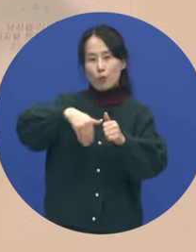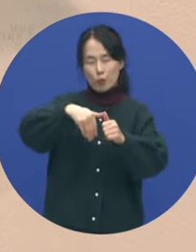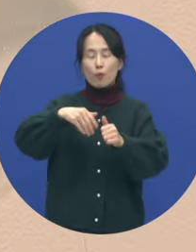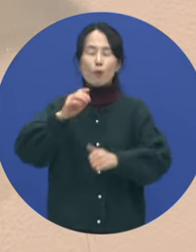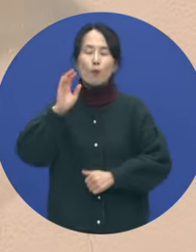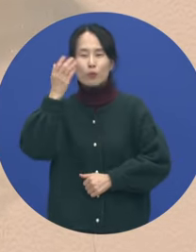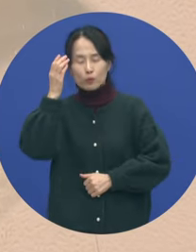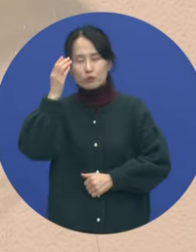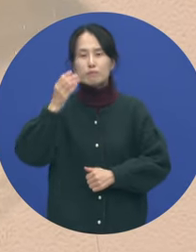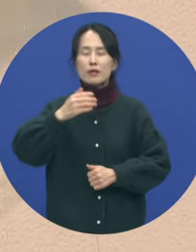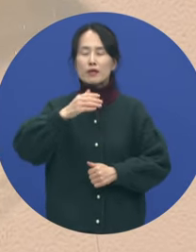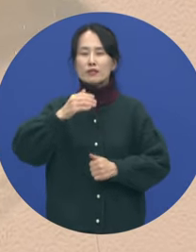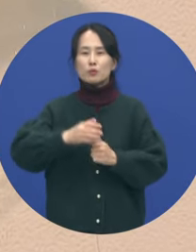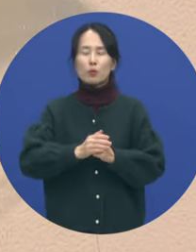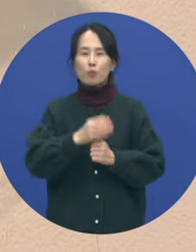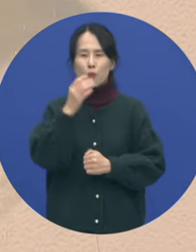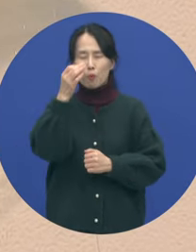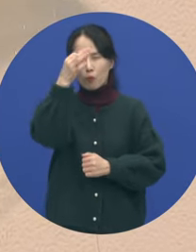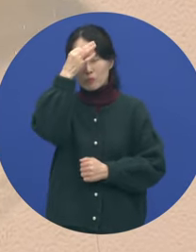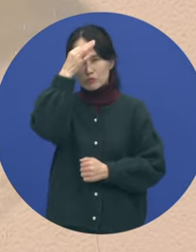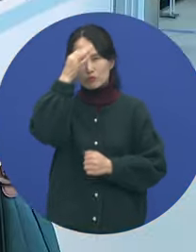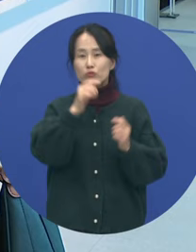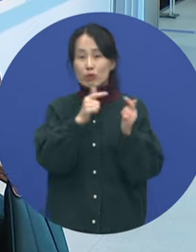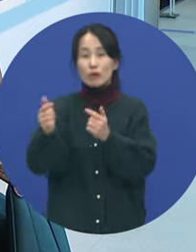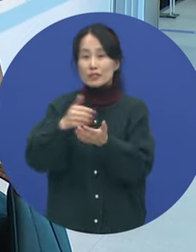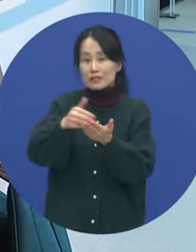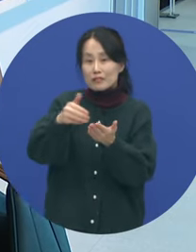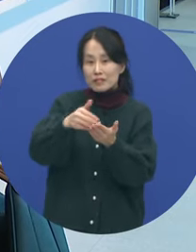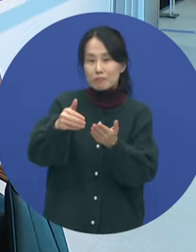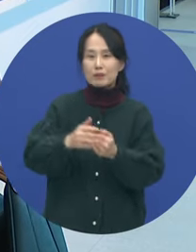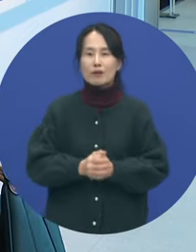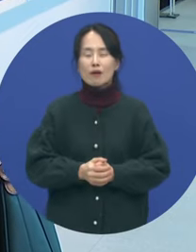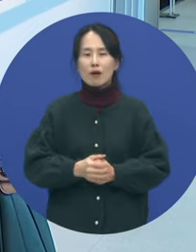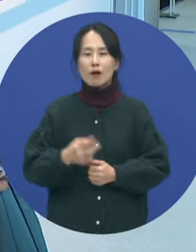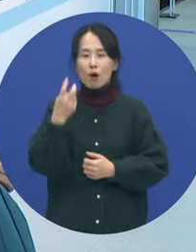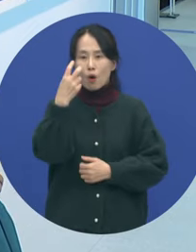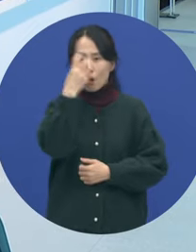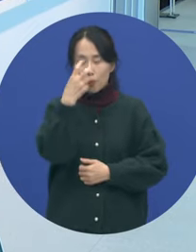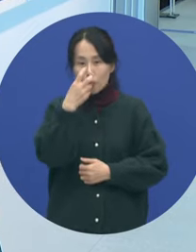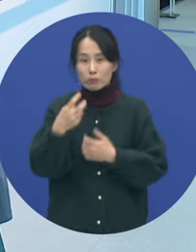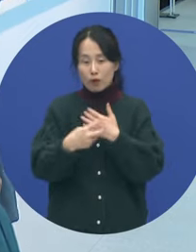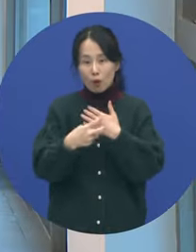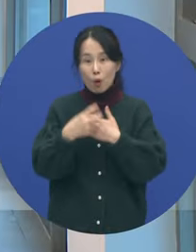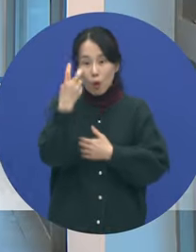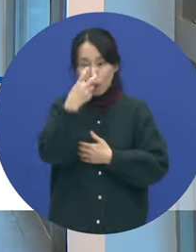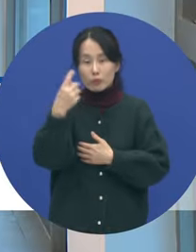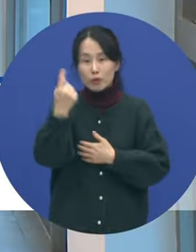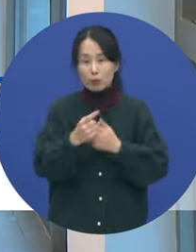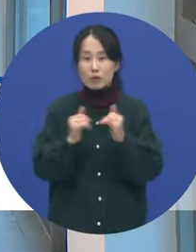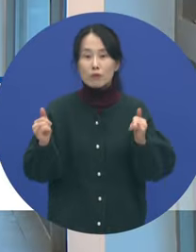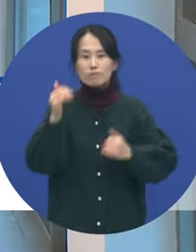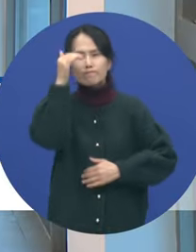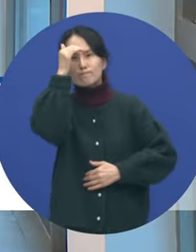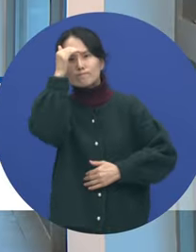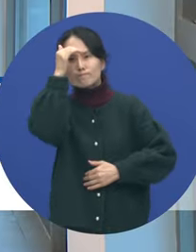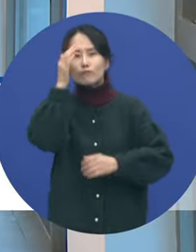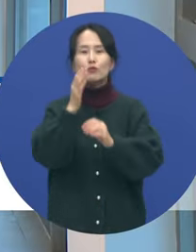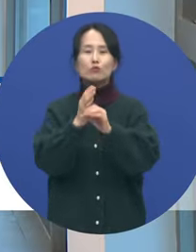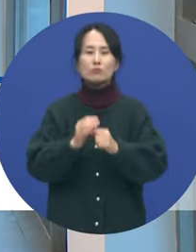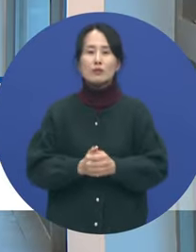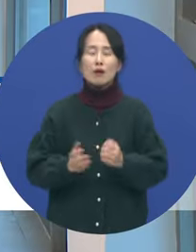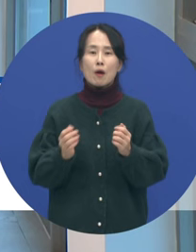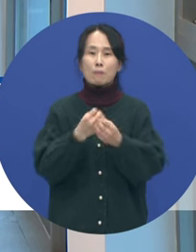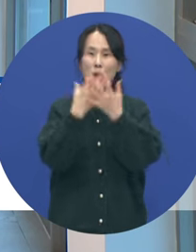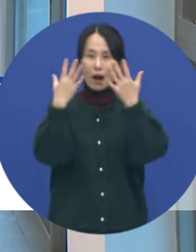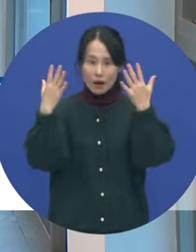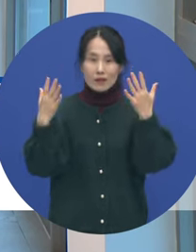작품까지 갤러리를 방불케한 모습에 진료를 보러 온 주민들은 눈을 떼지 못합니다. 밝고 화사한 그림들도 많고